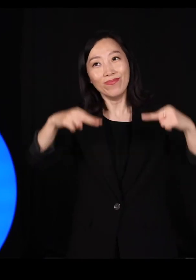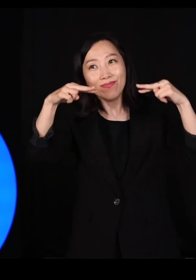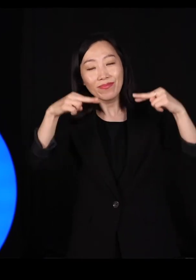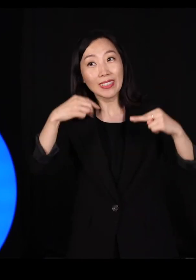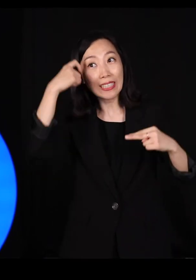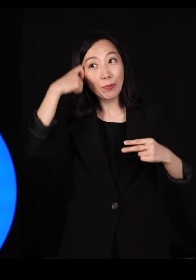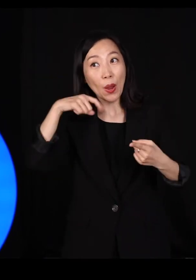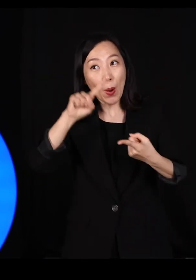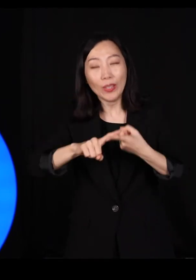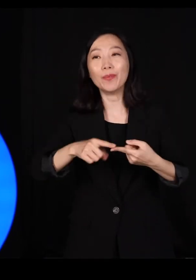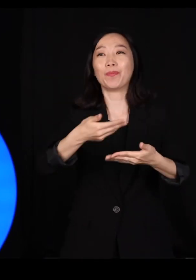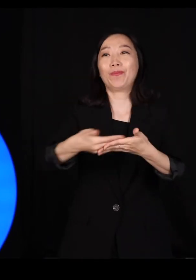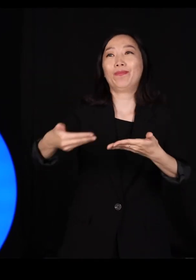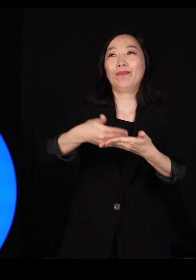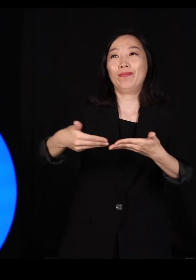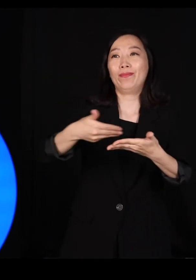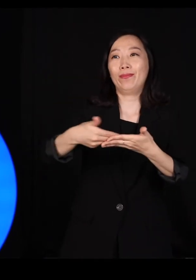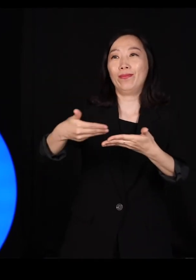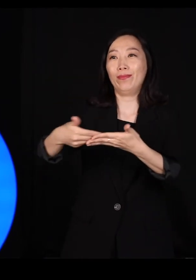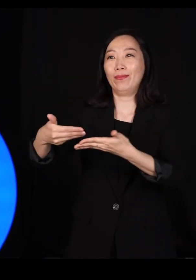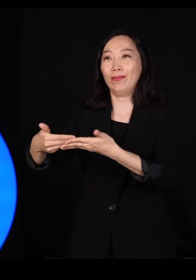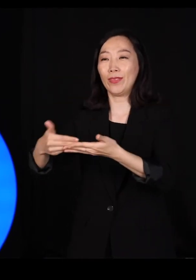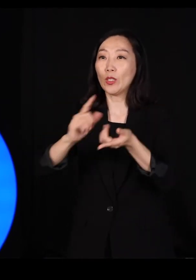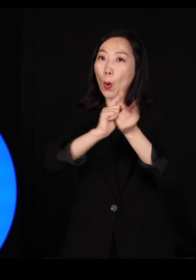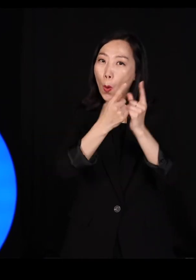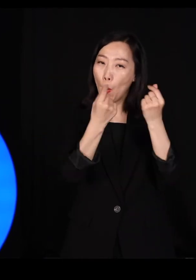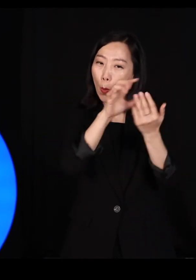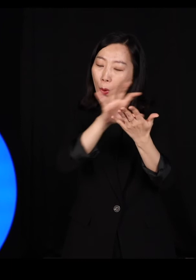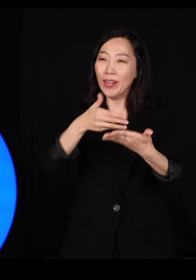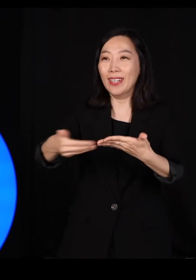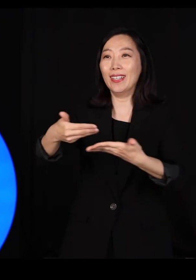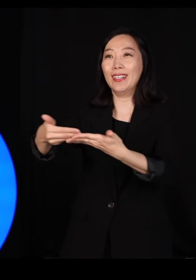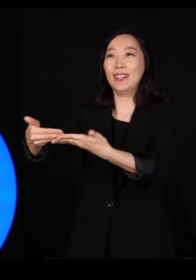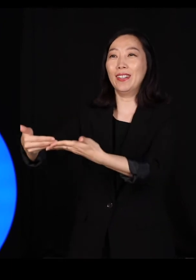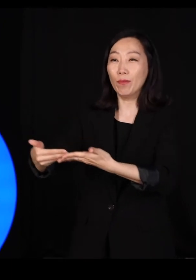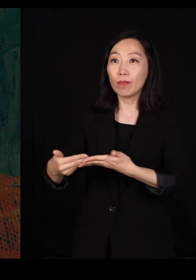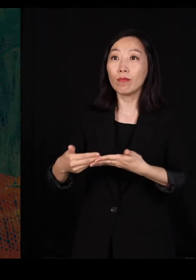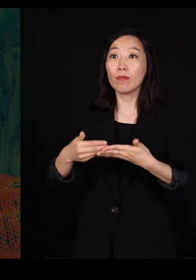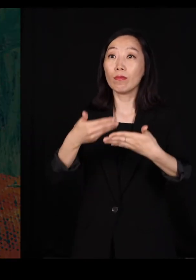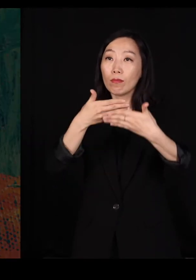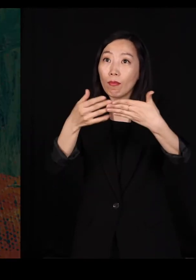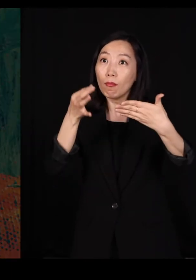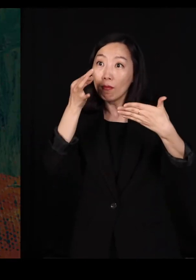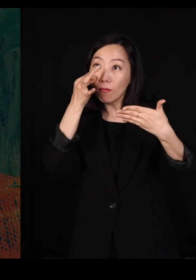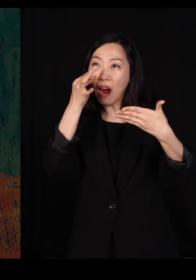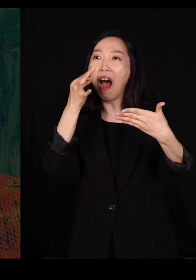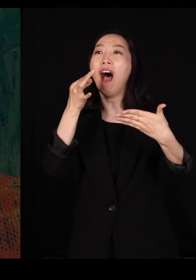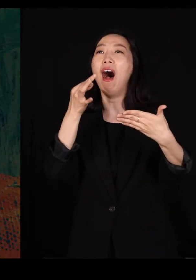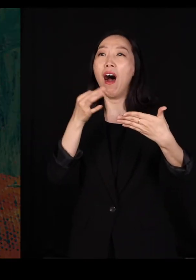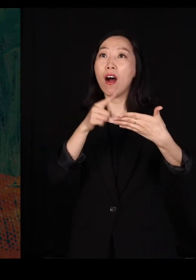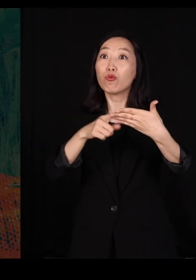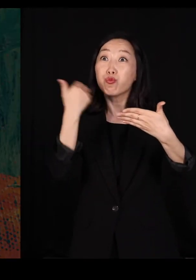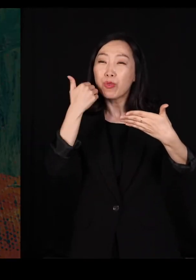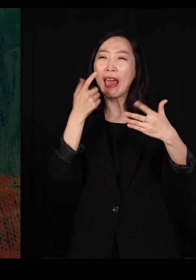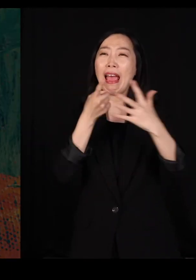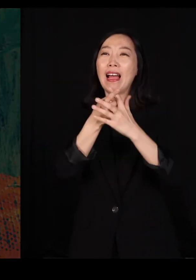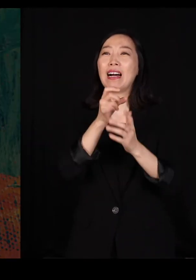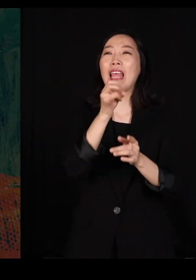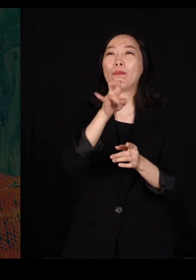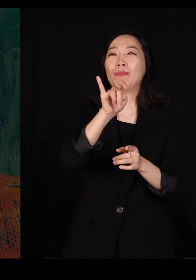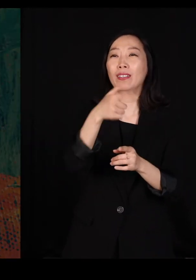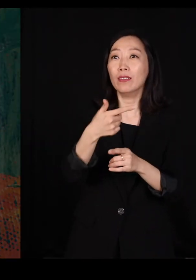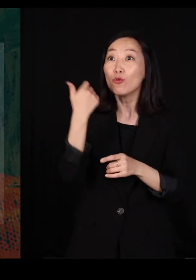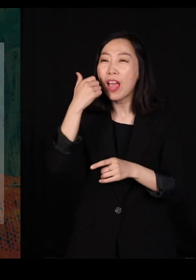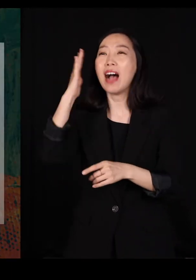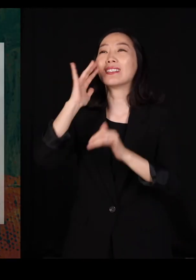느낌대로 그림을 그려간 거죠. 서로 그린 겁니다. 저 그림들을 보면 누가 예멘 사람, 누가 한국 사람